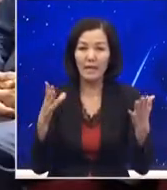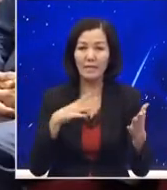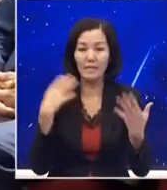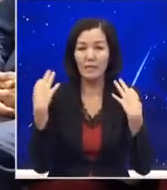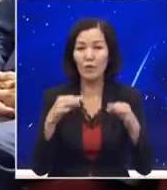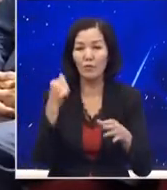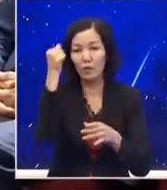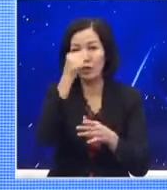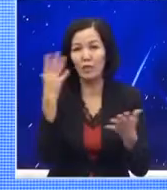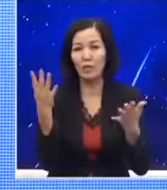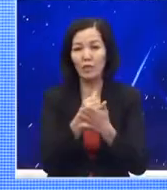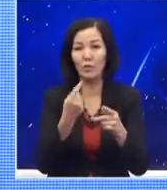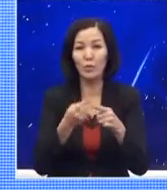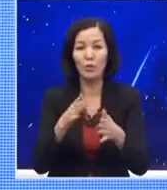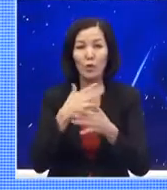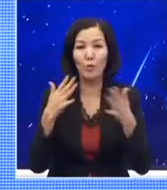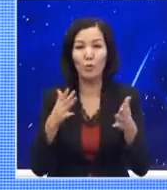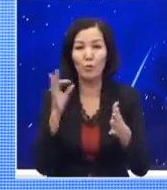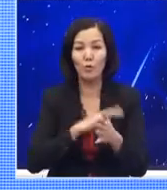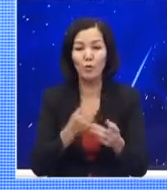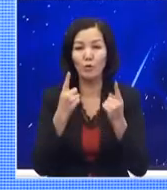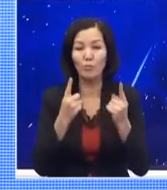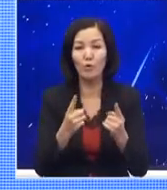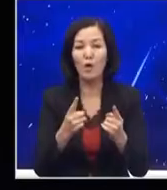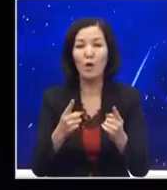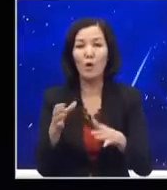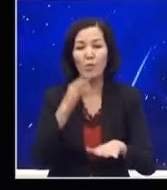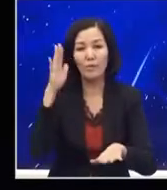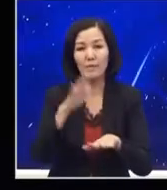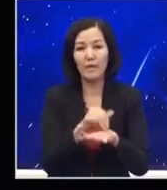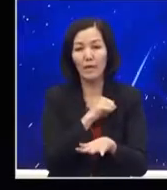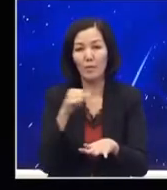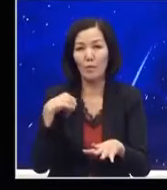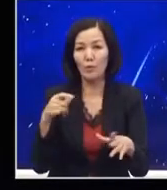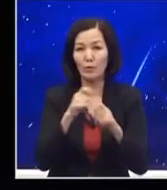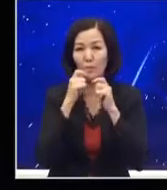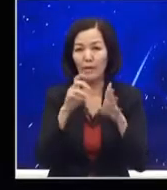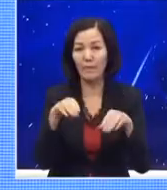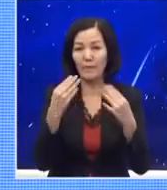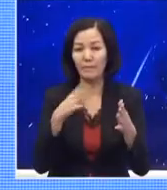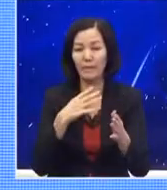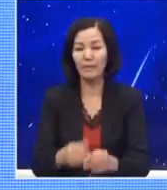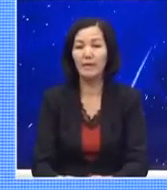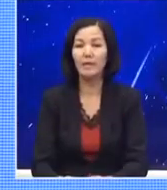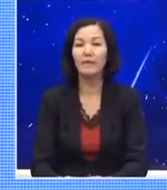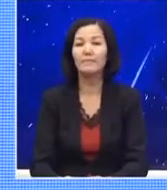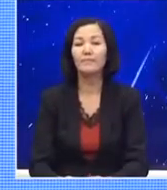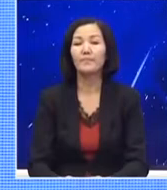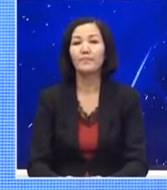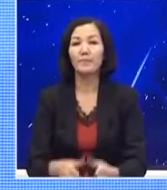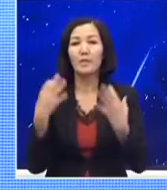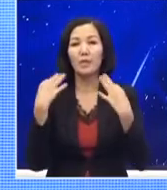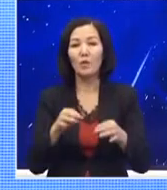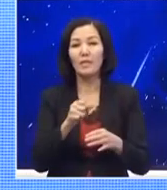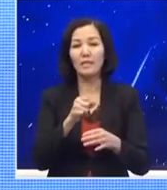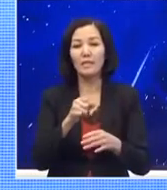жетістіктерде жетісулықтардың да қосқан үлесі мол. Бірқатарын аймақ басшысы Амандық Баталов тізіп берді. Тәуелсіздік